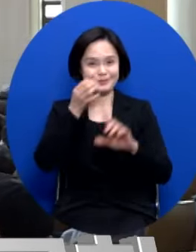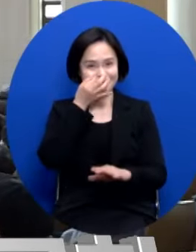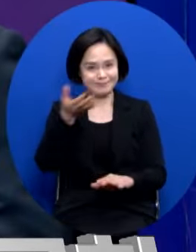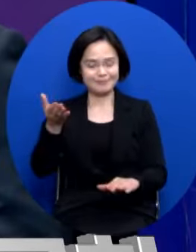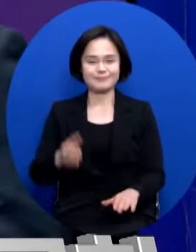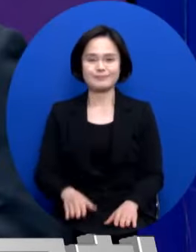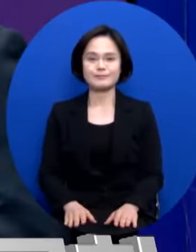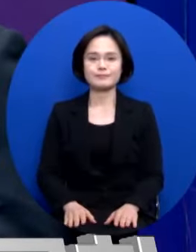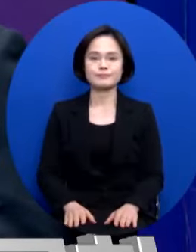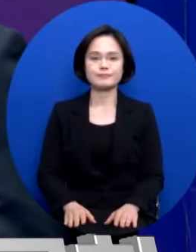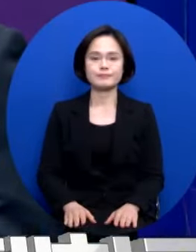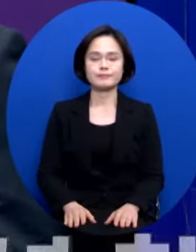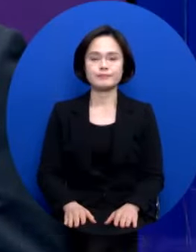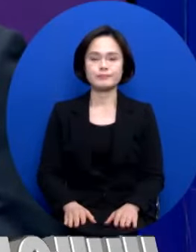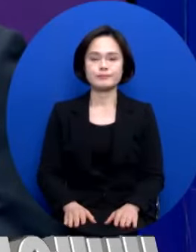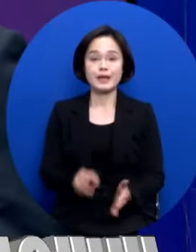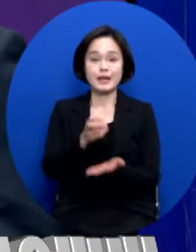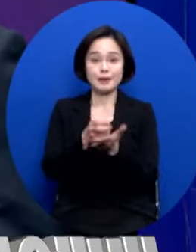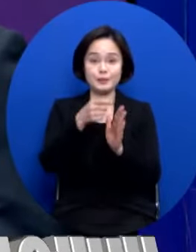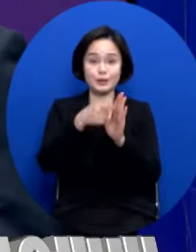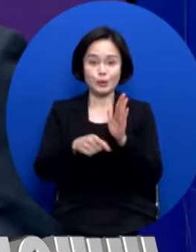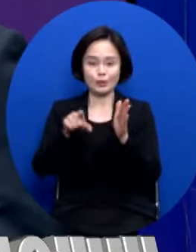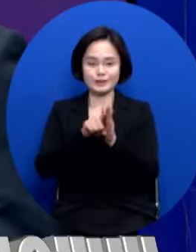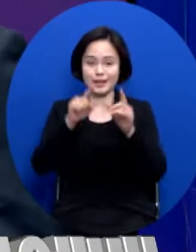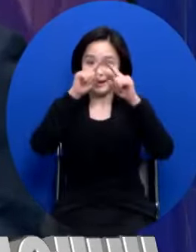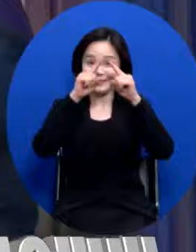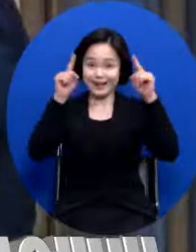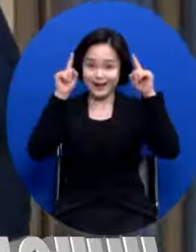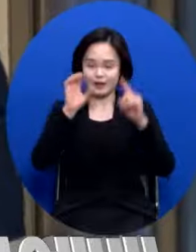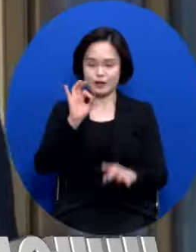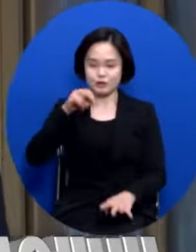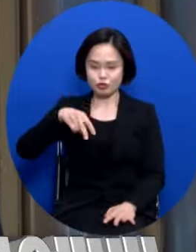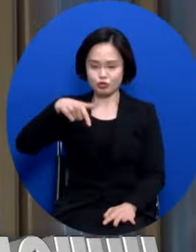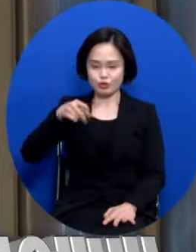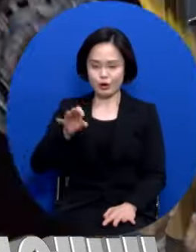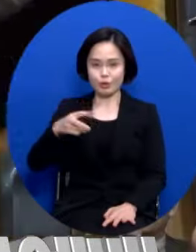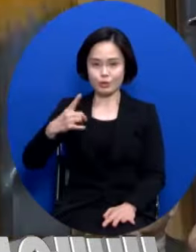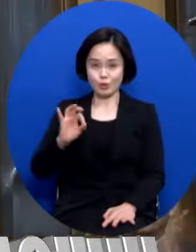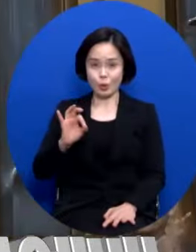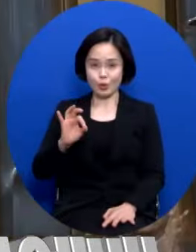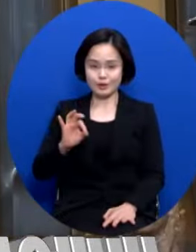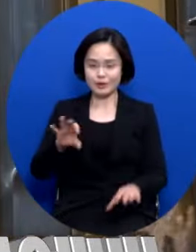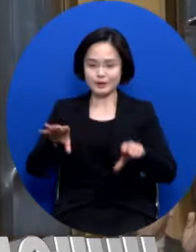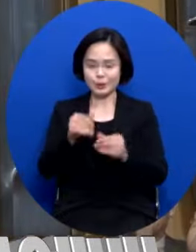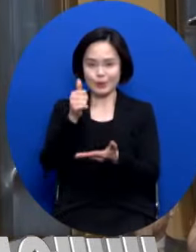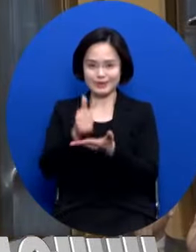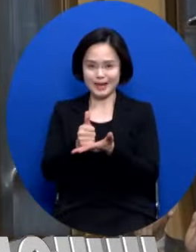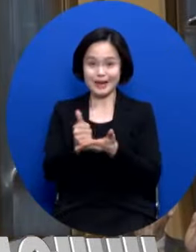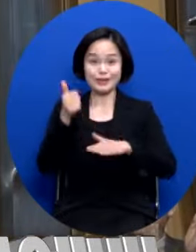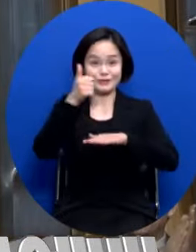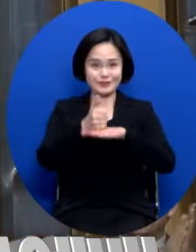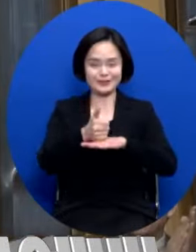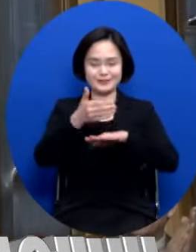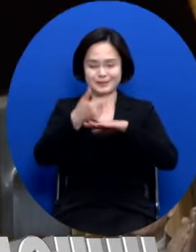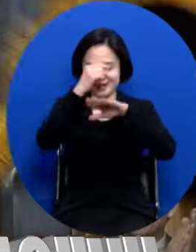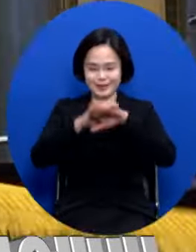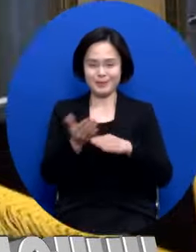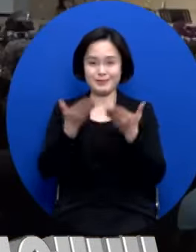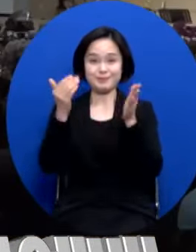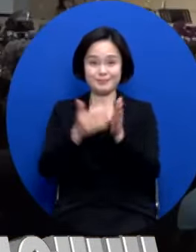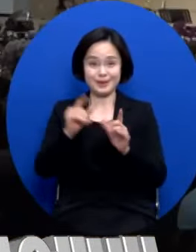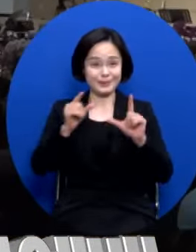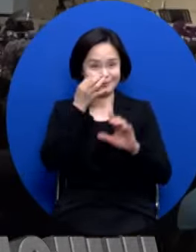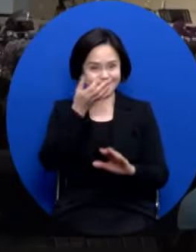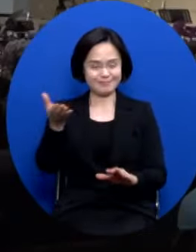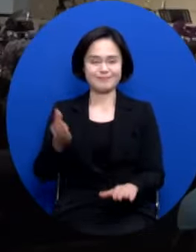봤습니다. 감리교 신학대학교가 유경동 신임 총장 이취임 감사 예배를 드렸습니다. 예배 현장의 소식